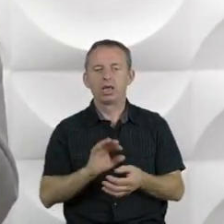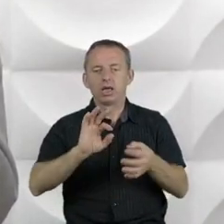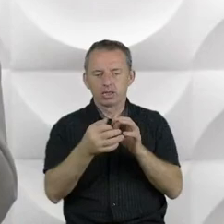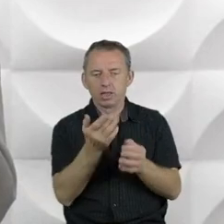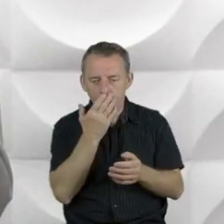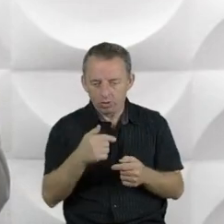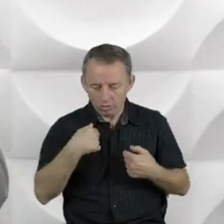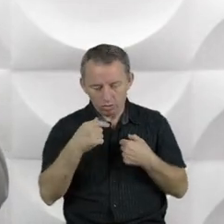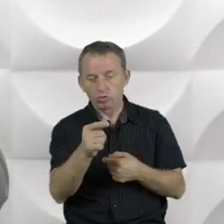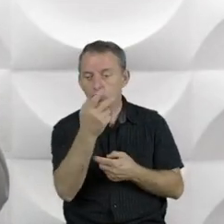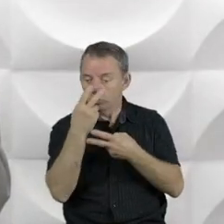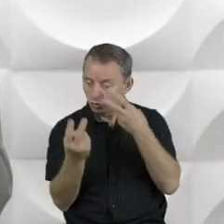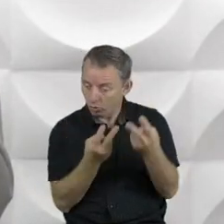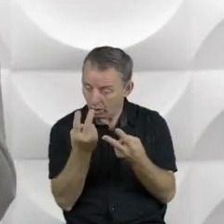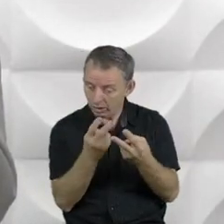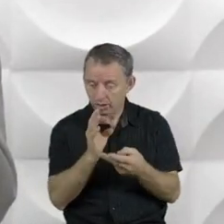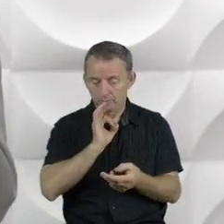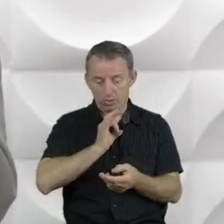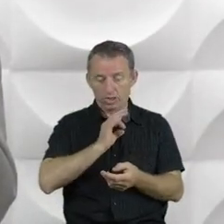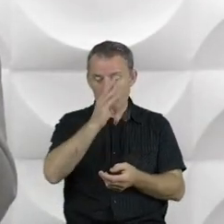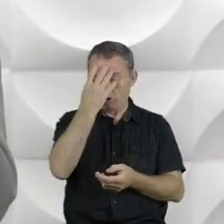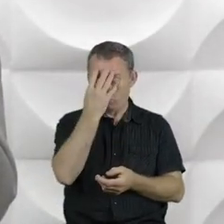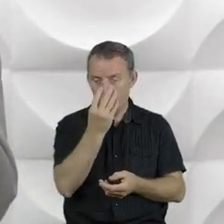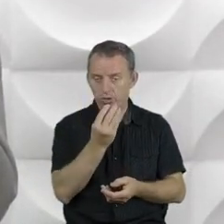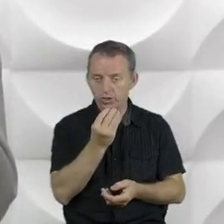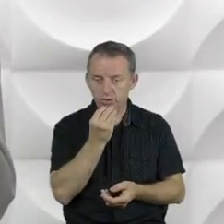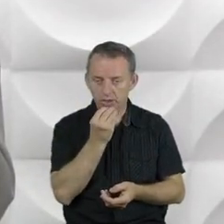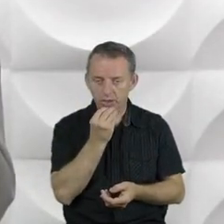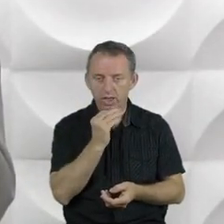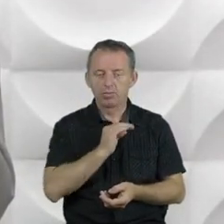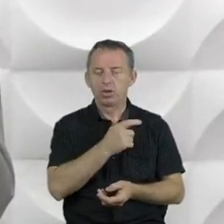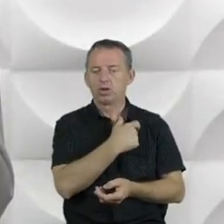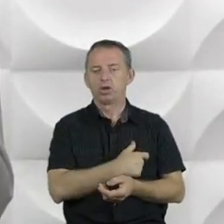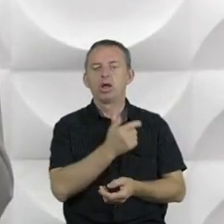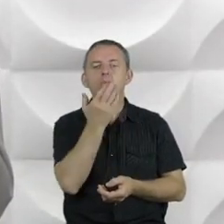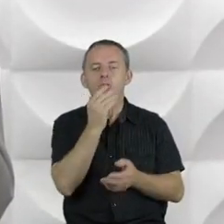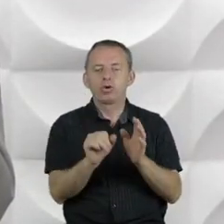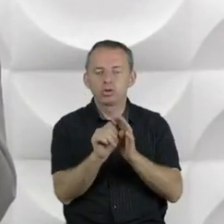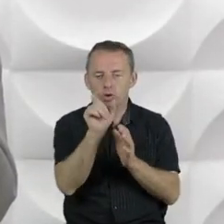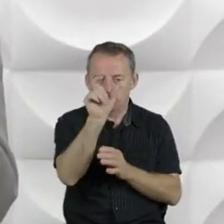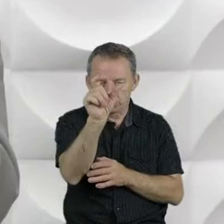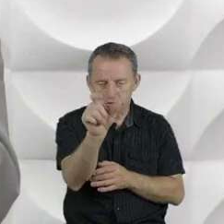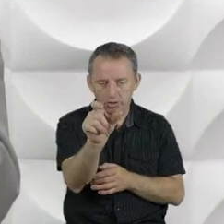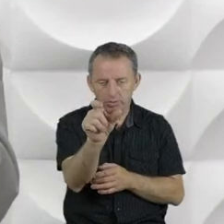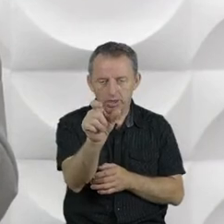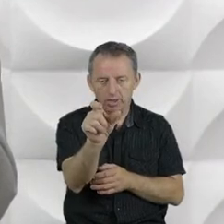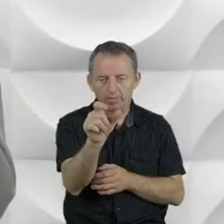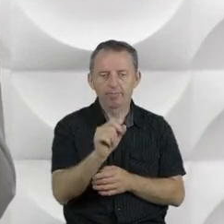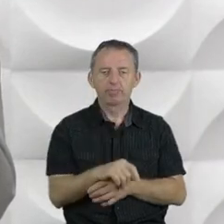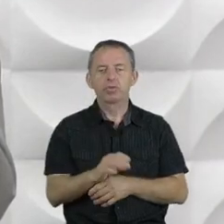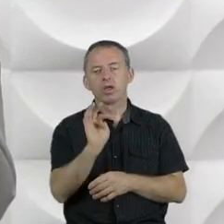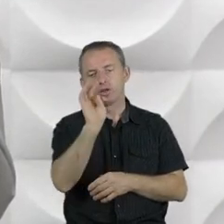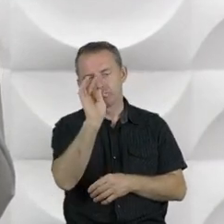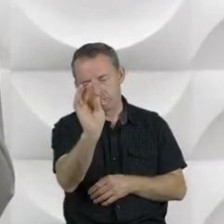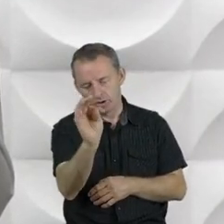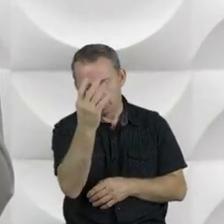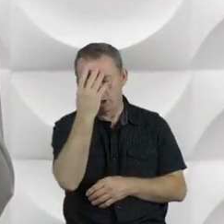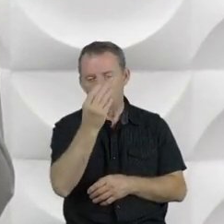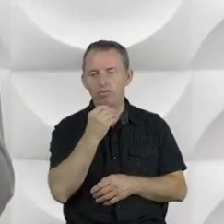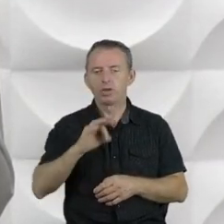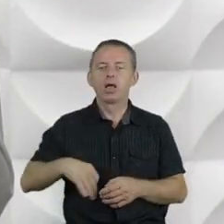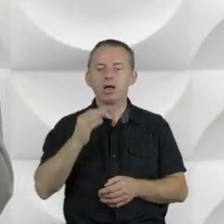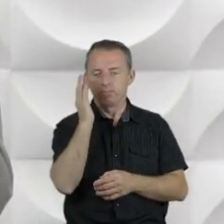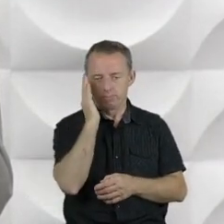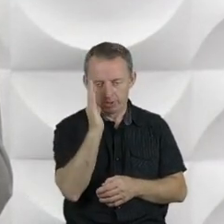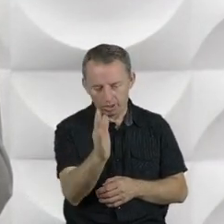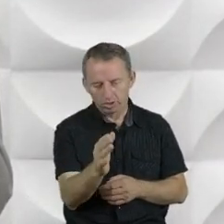mówiłeś, szukajcie mojego oblicza, moje serce mówiło do Ciebie, Twojego oblicza, Panie,